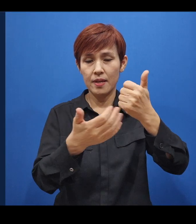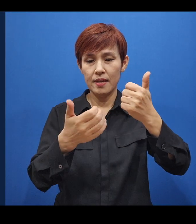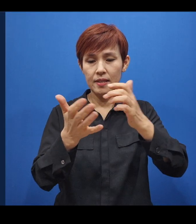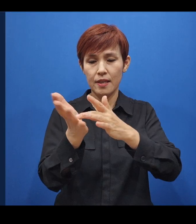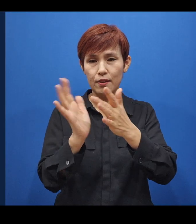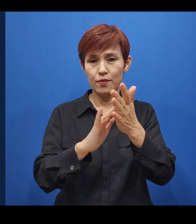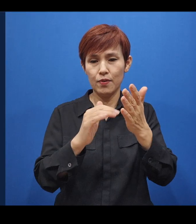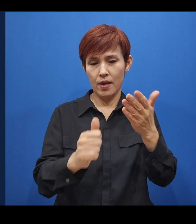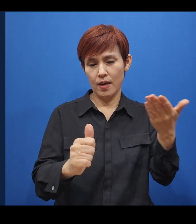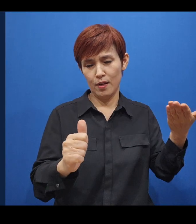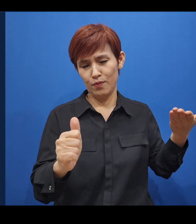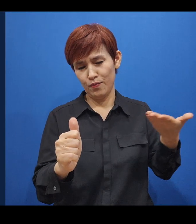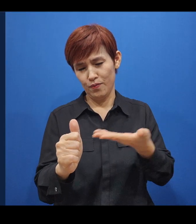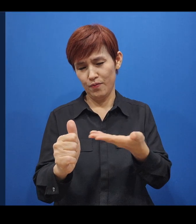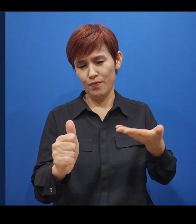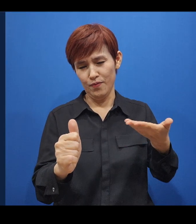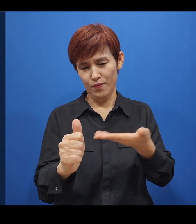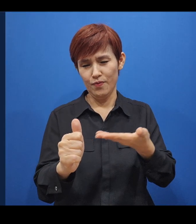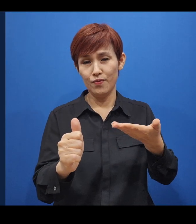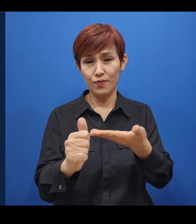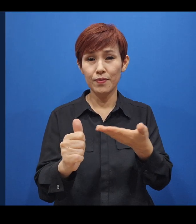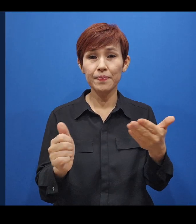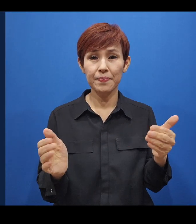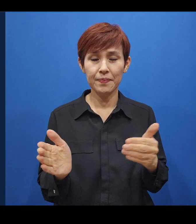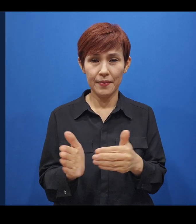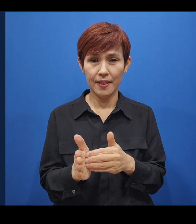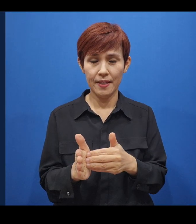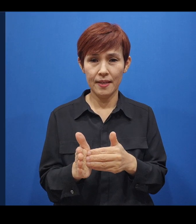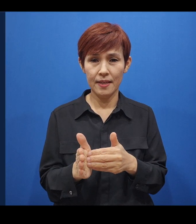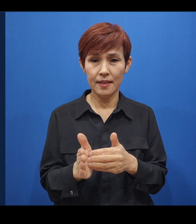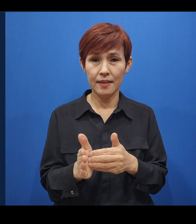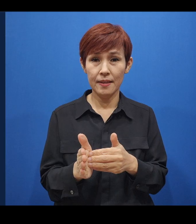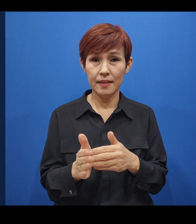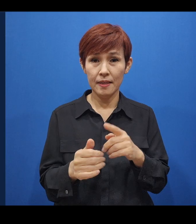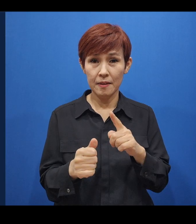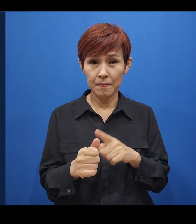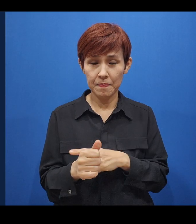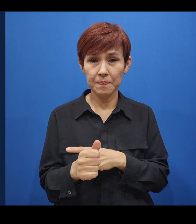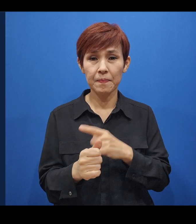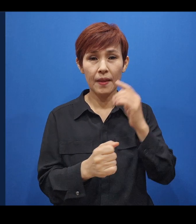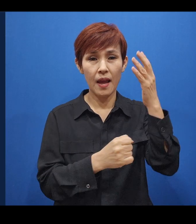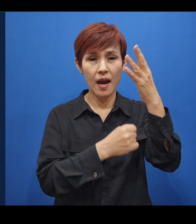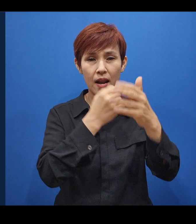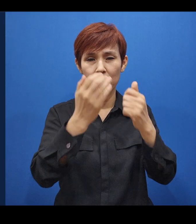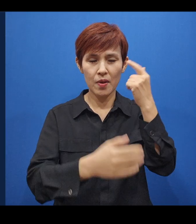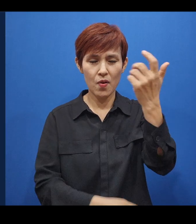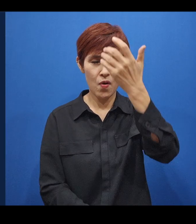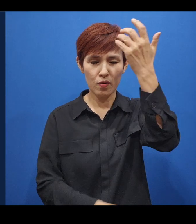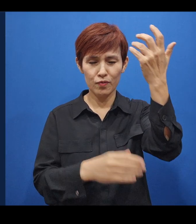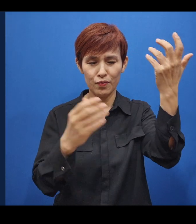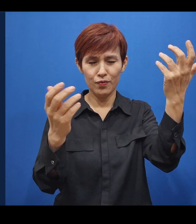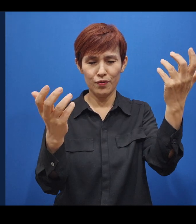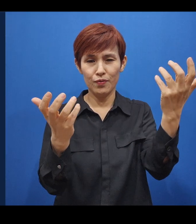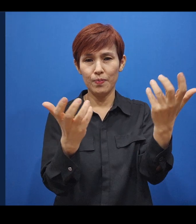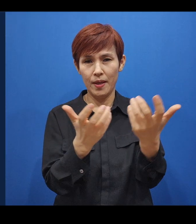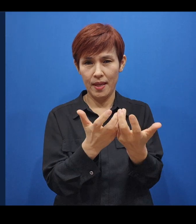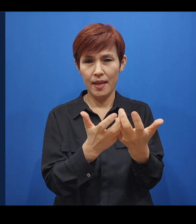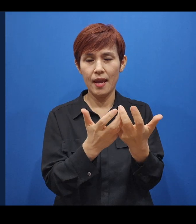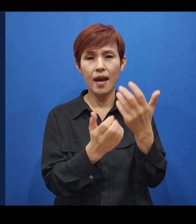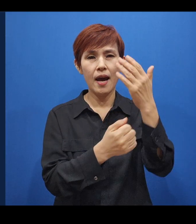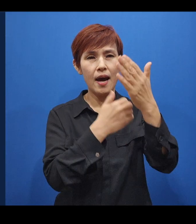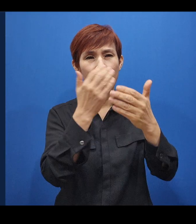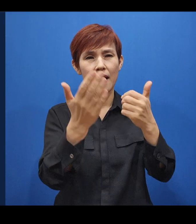아들에게 한량없이 부어주셨다. 그래서 아들은요, 하나님의 영으로 충만해요. 하나님의